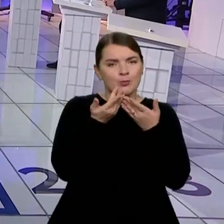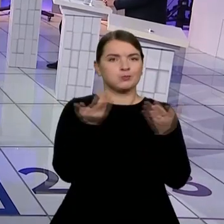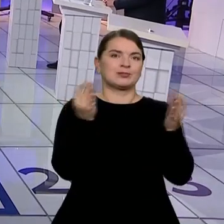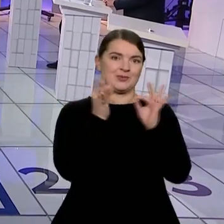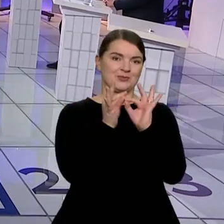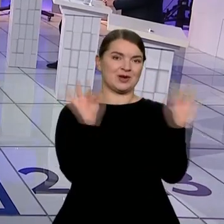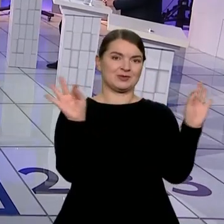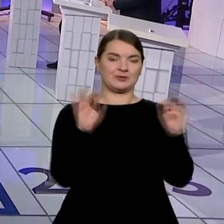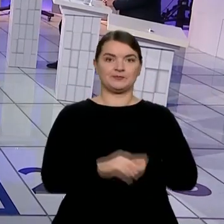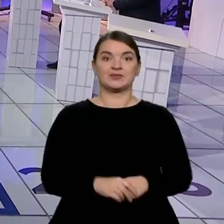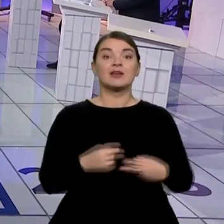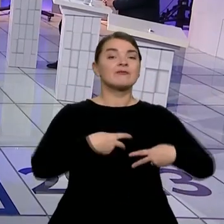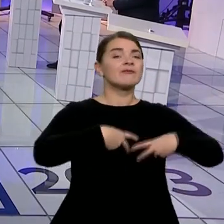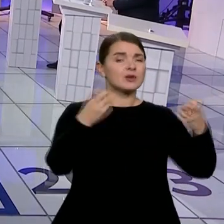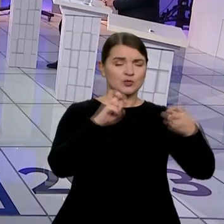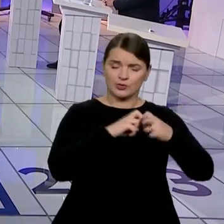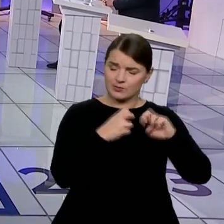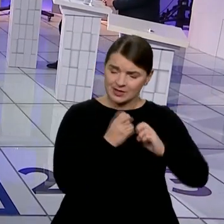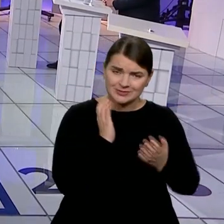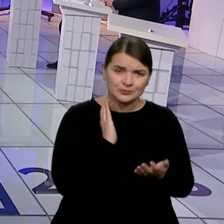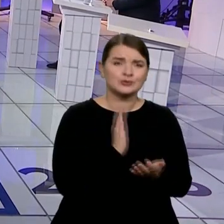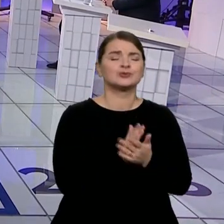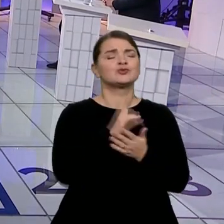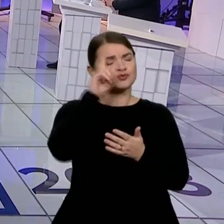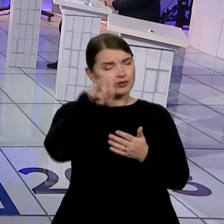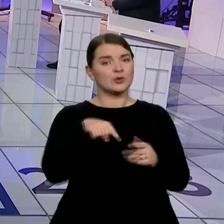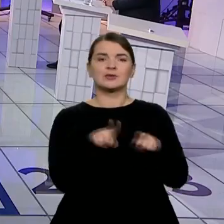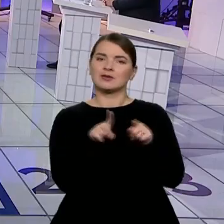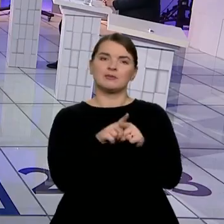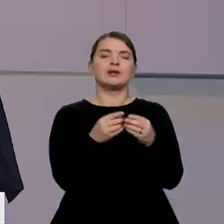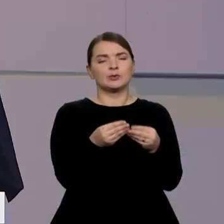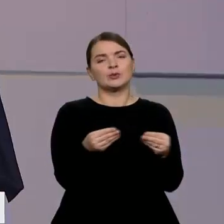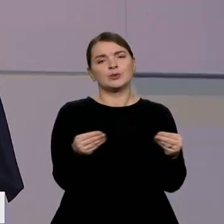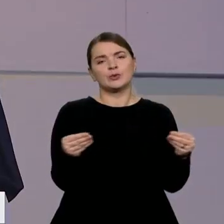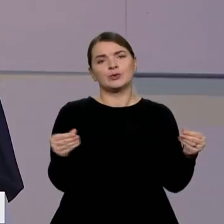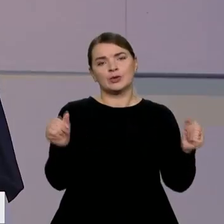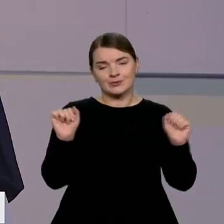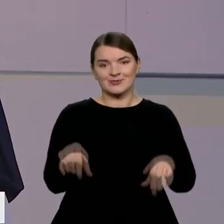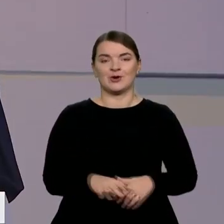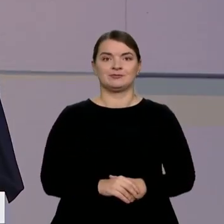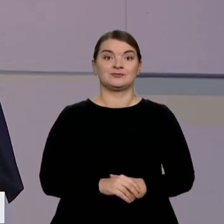Žinoma, turime viešbučių problemų, bet jinai irgi po truputį galėtų spręstis. Ir aš manau, būtent šita